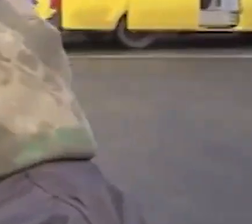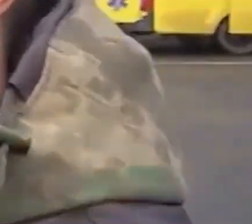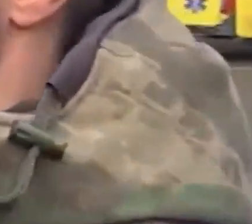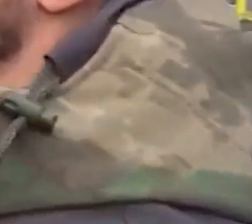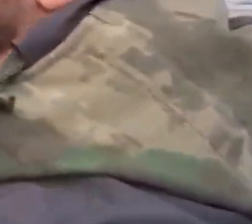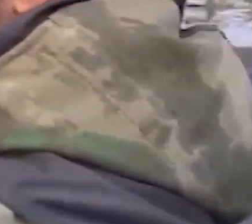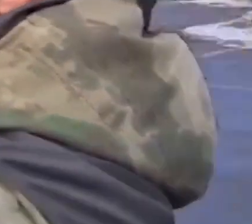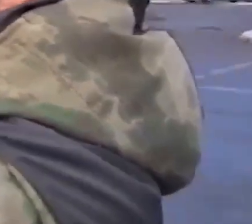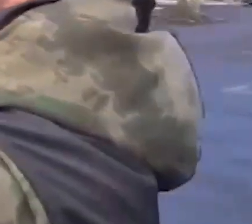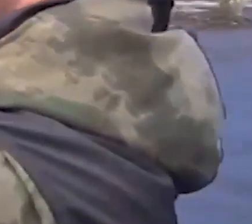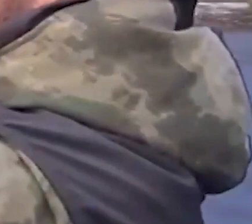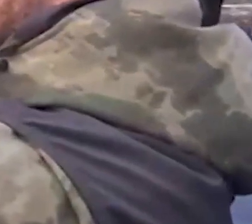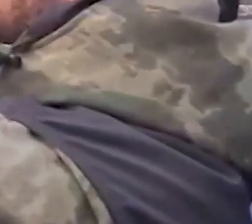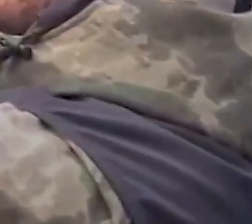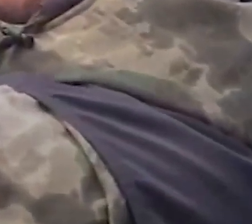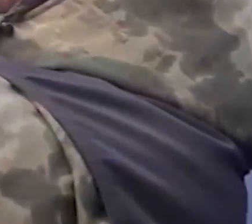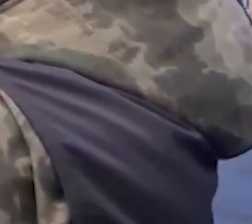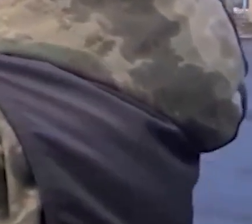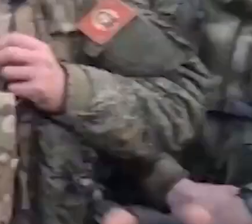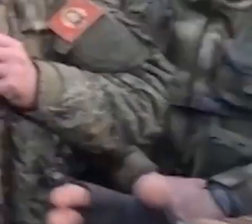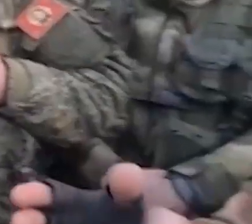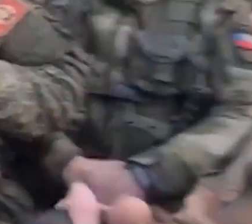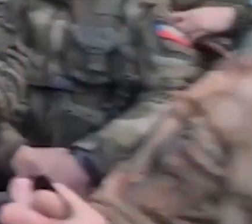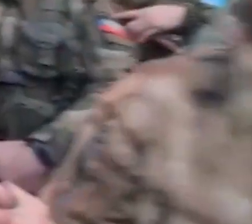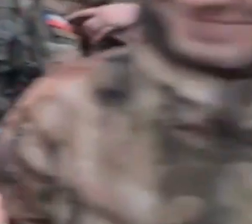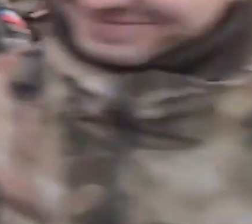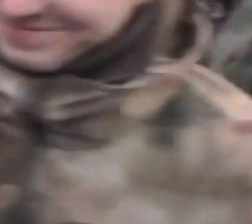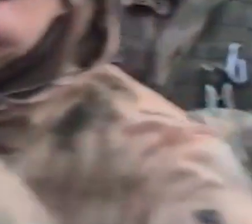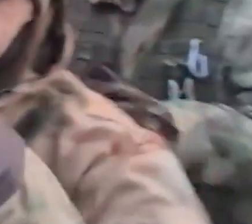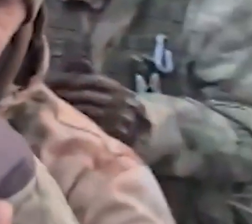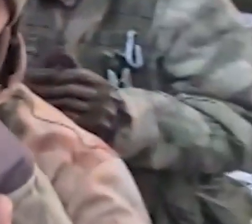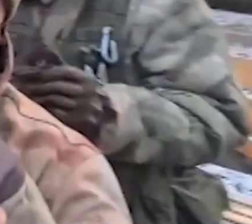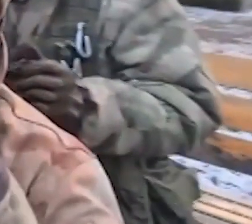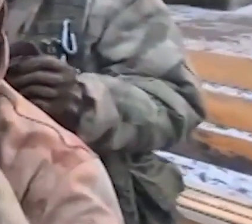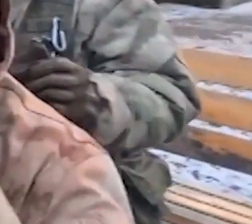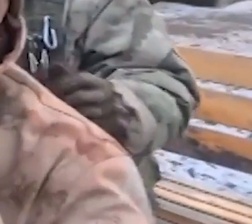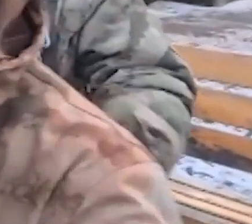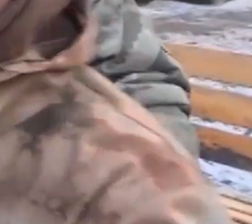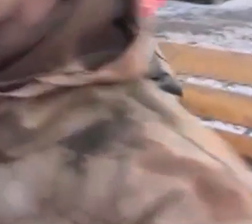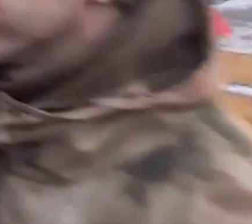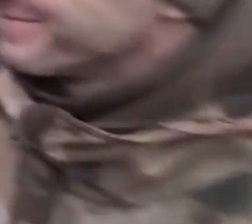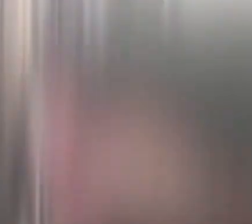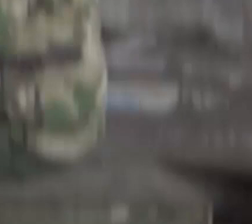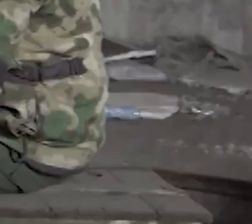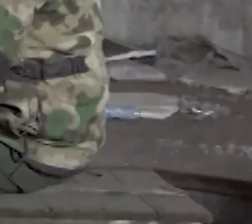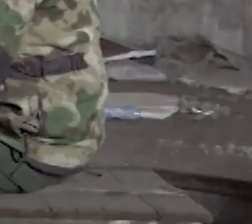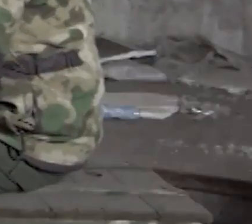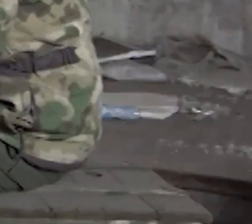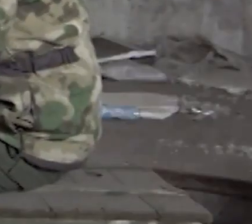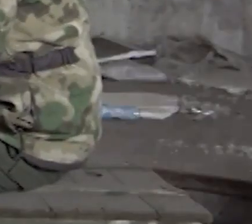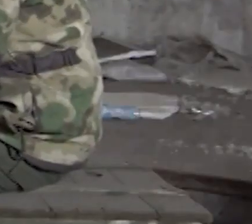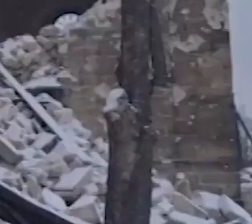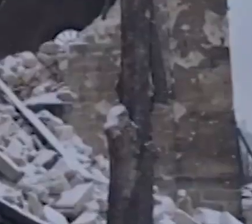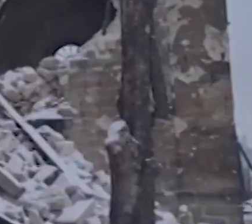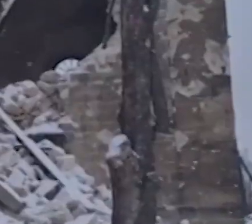Этот крестик, братец, был на Афоне, в Иерусалиме, на гробе Господне. Пусть он тебя хранит.